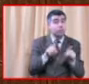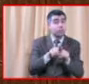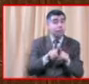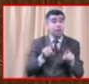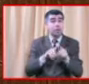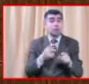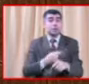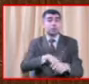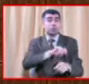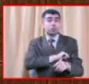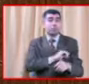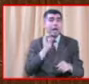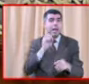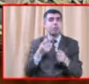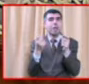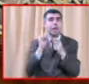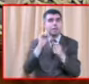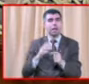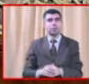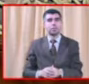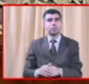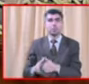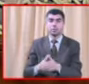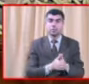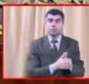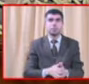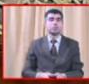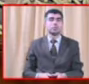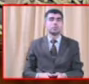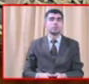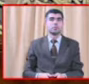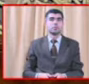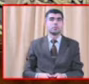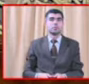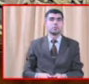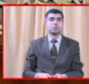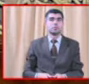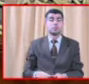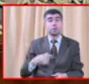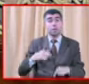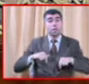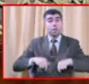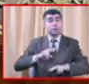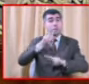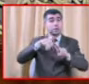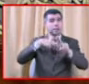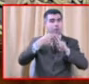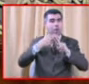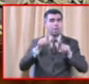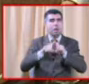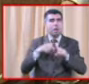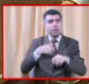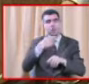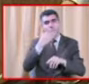الشركة المعنية وشكرا. كلمة السيد الوزير، تفضل السيد الوزير. شكرا السيد النائب